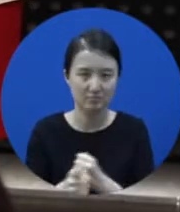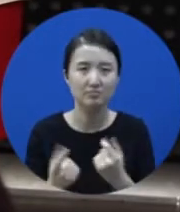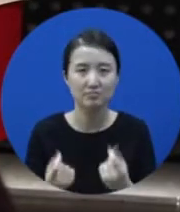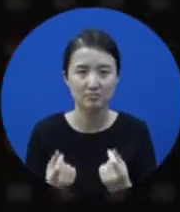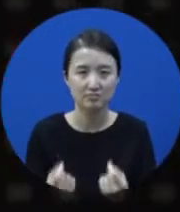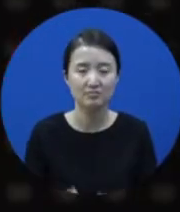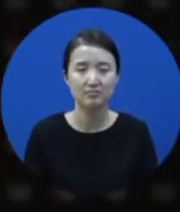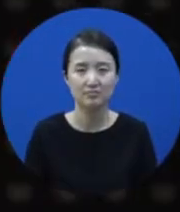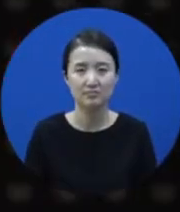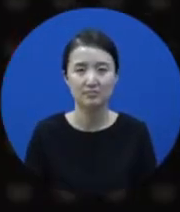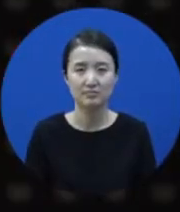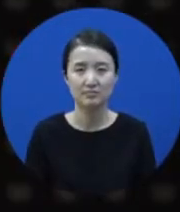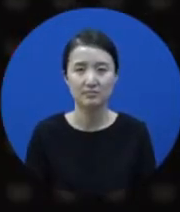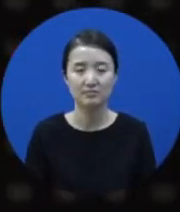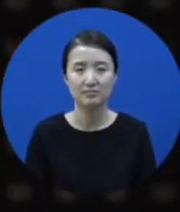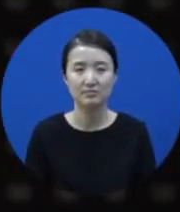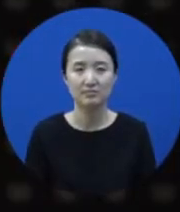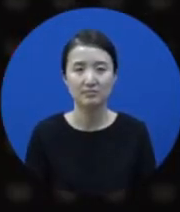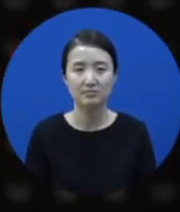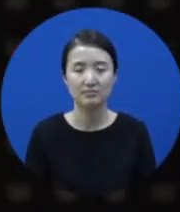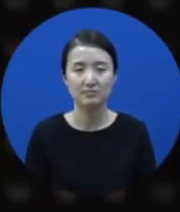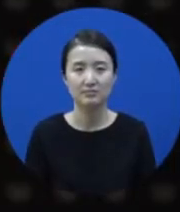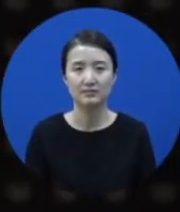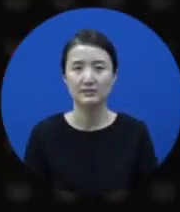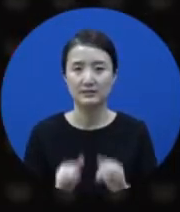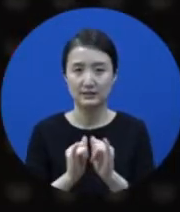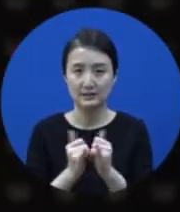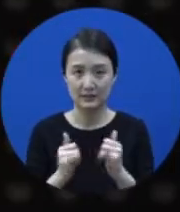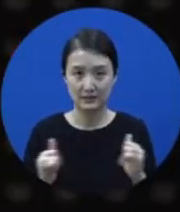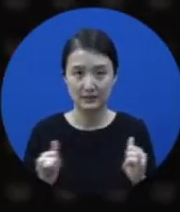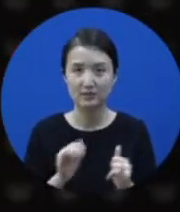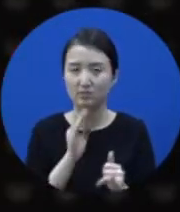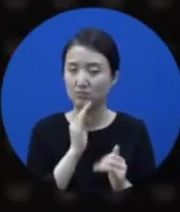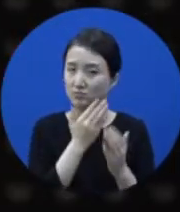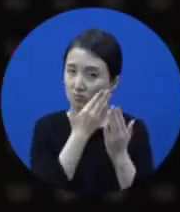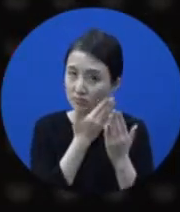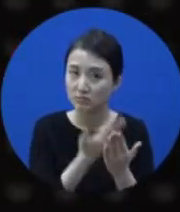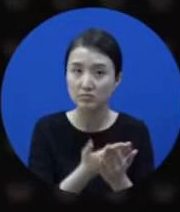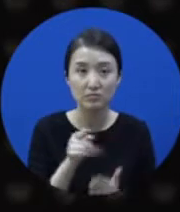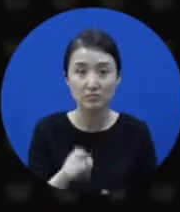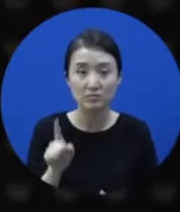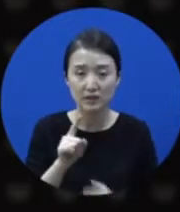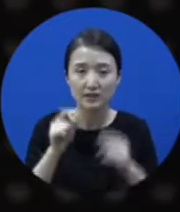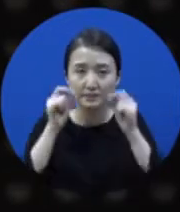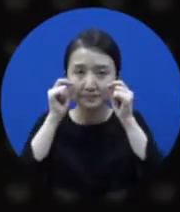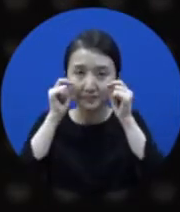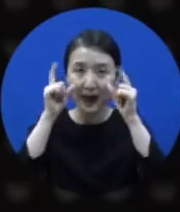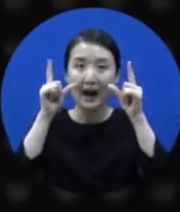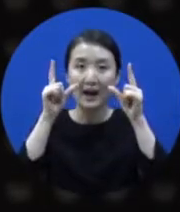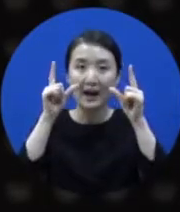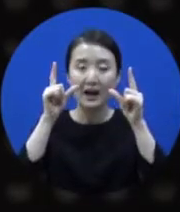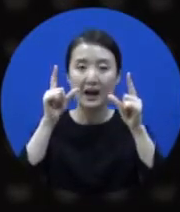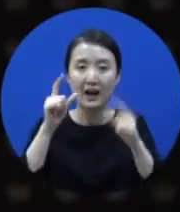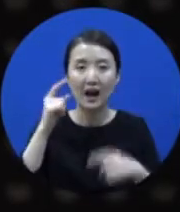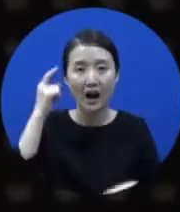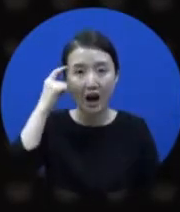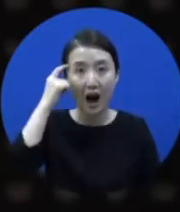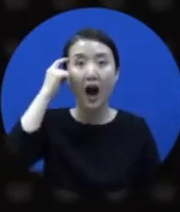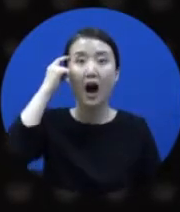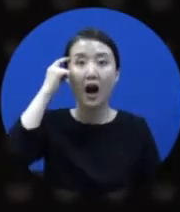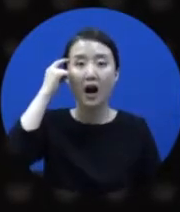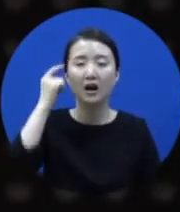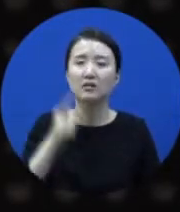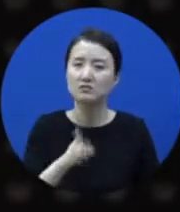됩니다. 그래서 사람한테 가장 중요한 건요. 얼마만큼 깨닫게 되느냐. 얼마만큼 내 머릿속에